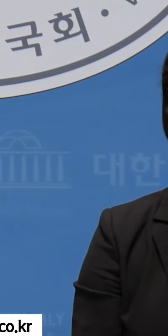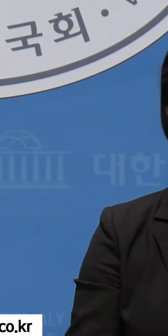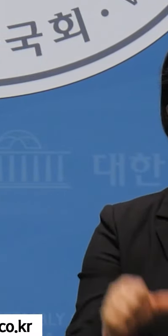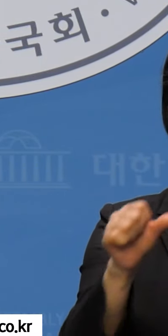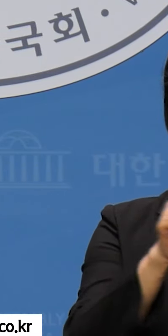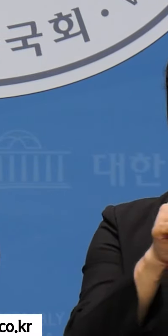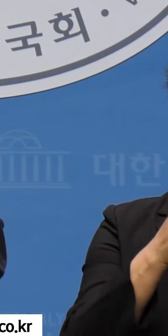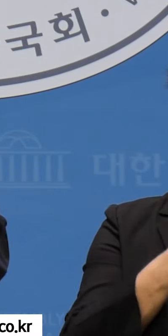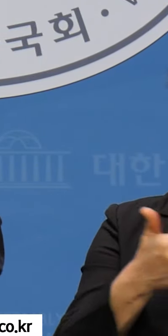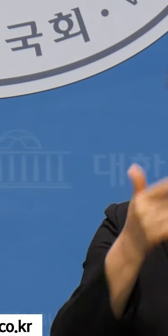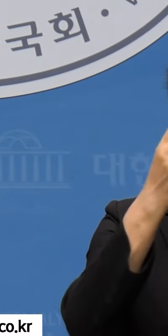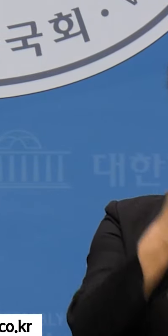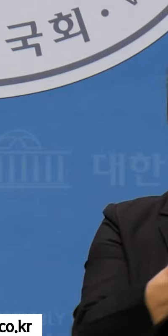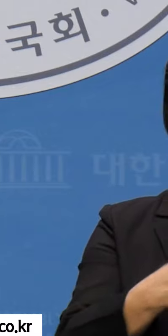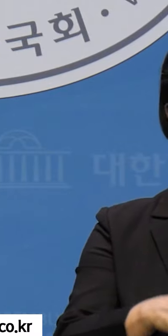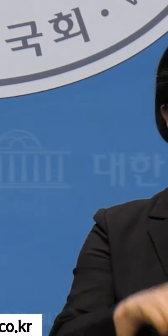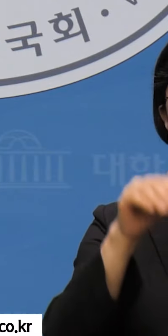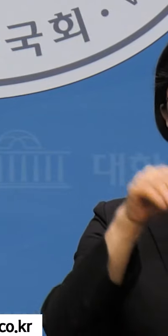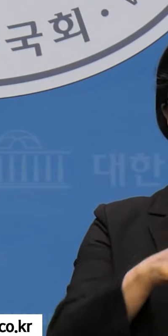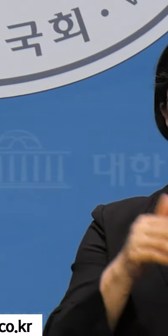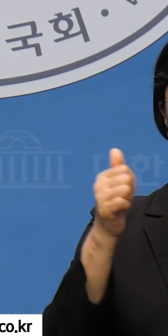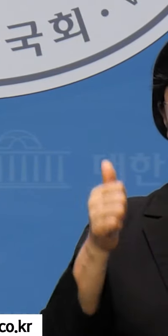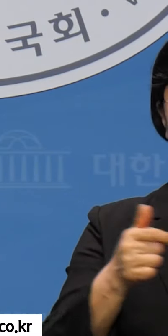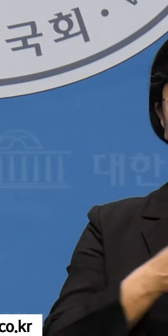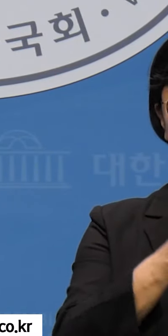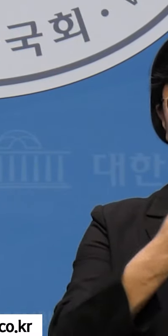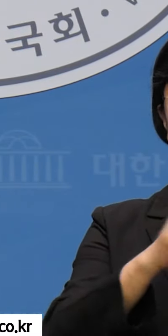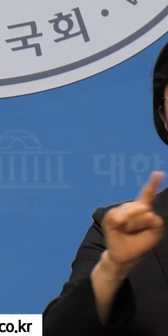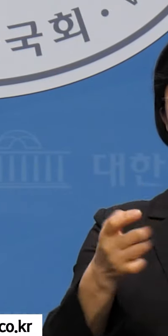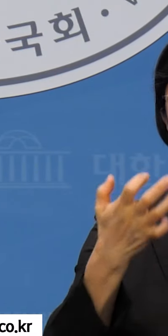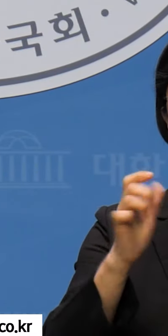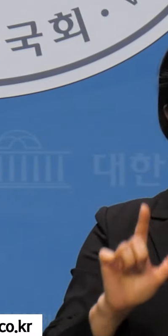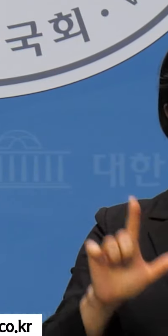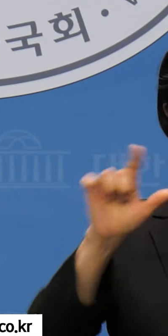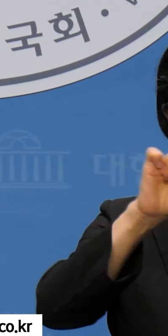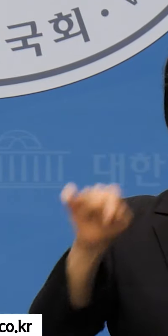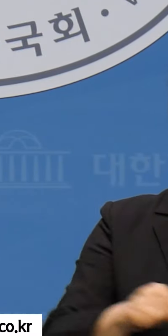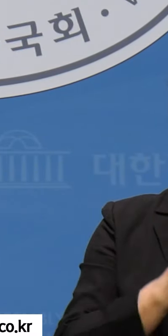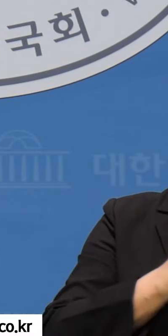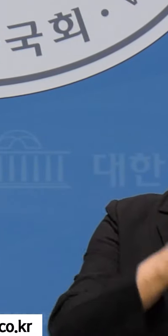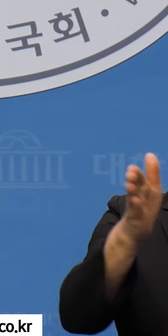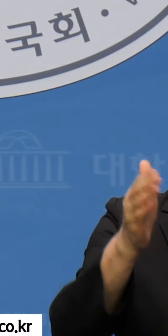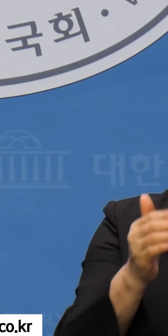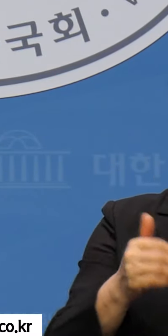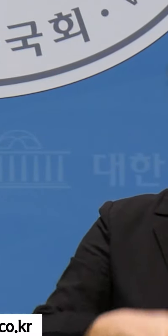5. 대법원은 선거소송을 180일 내에 반드시 처리하라.